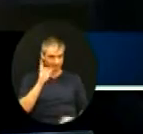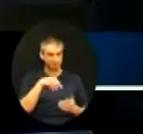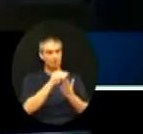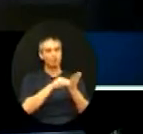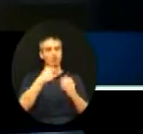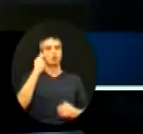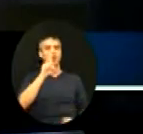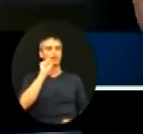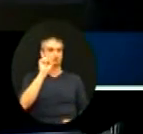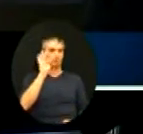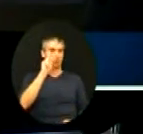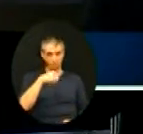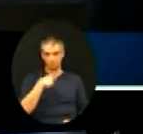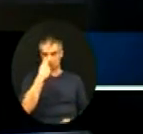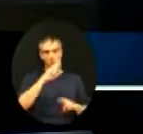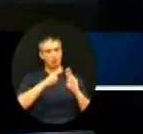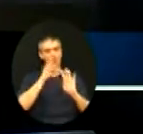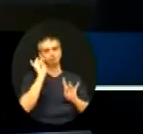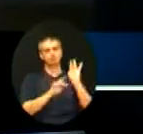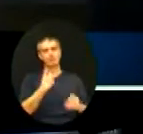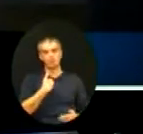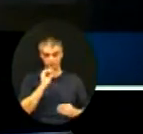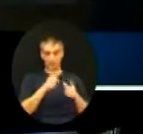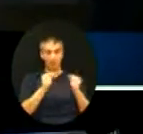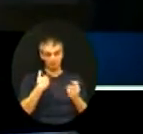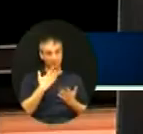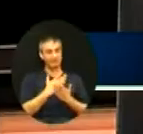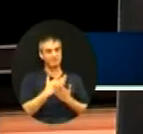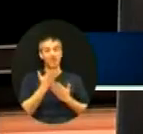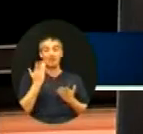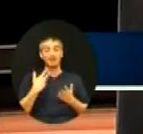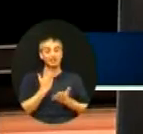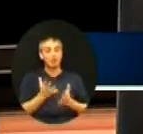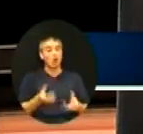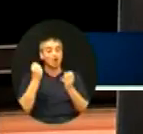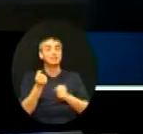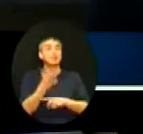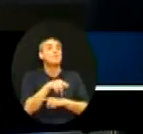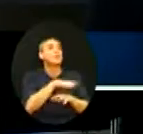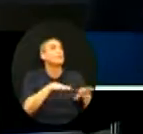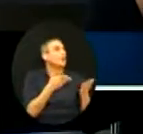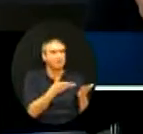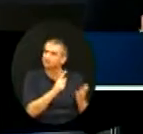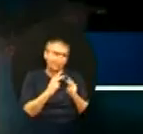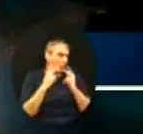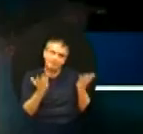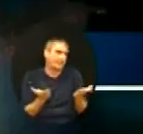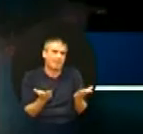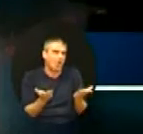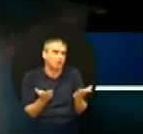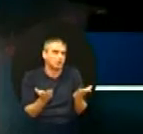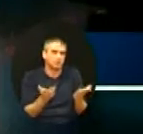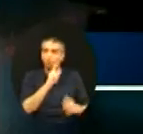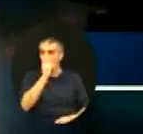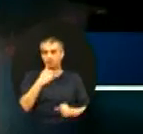ודוח גולדסטון. אנחנו רואים שהעולם מגנה אותנו על עזה, למרות שהוצאנו את מתנו מהקרקע. זה לא הפתרון. אולי אחת המסקנות היא שצריך